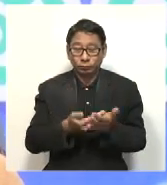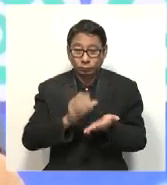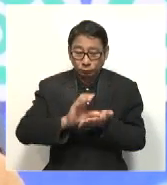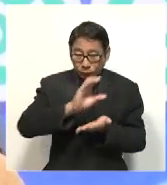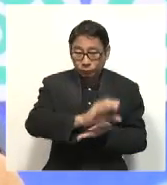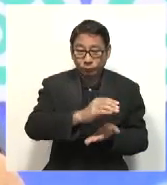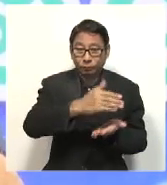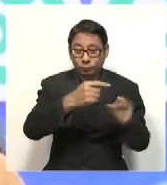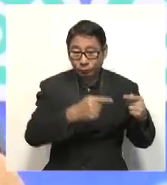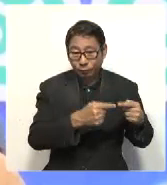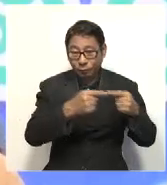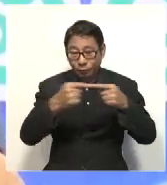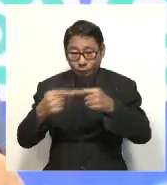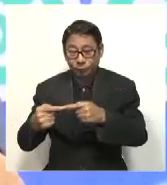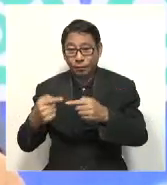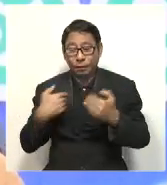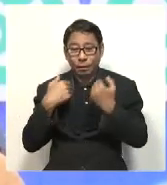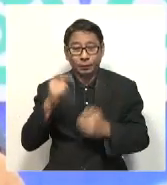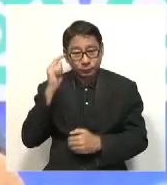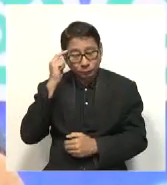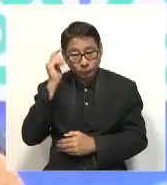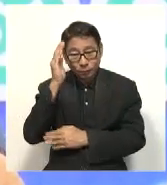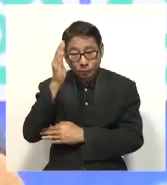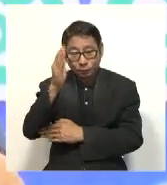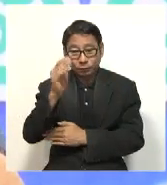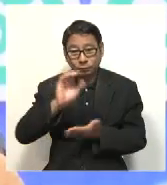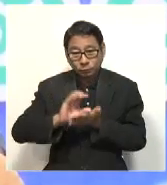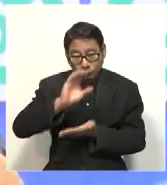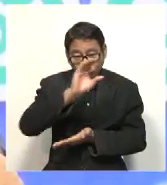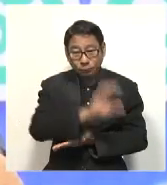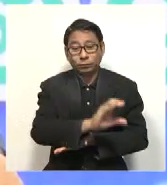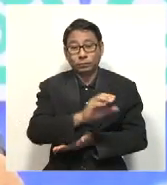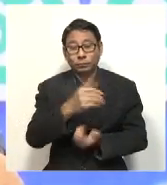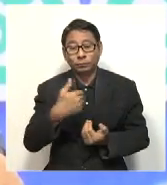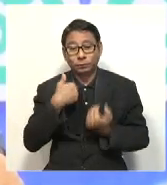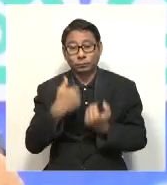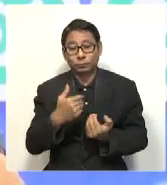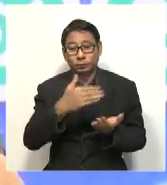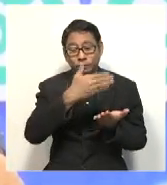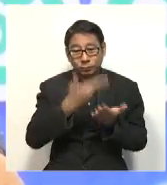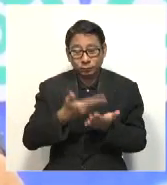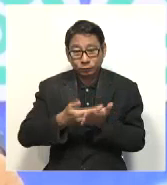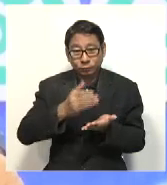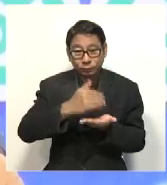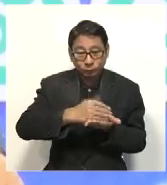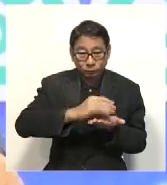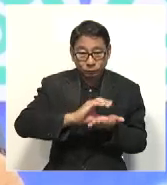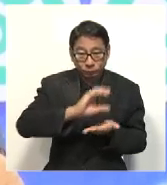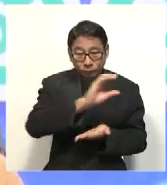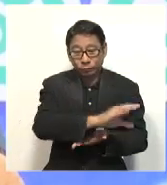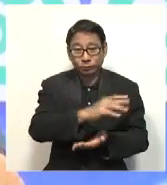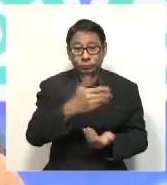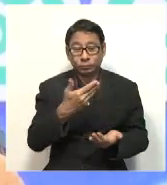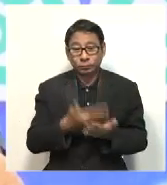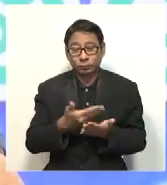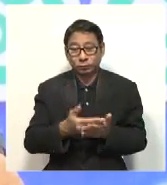นี้ที่ทำให้เกิดความเชื่อมโยงอันนี้ต้องทำไปเพื่ออนาคตมันต้องมีการลงทุนและการจัดสรรงบสำคัญที่สุดวันนี้รัฐบาลนี้มีงบประม